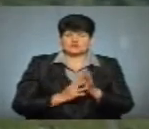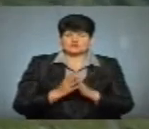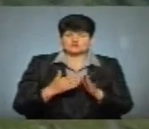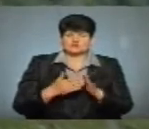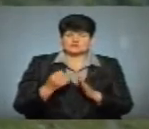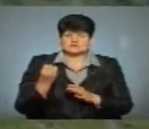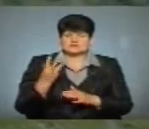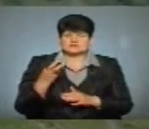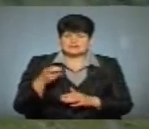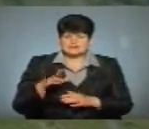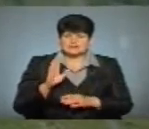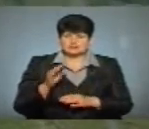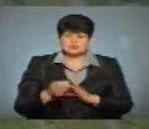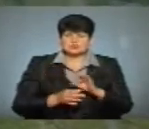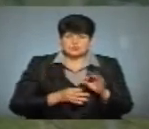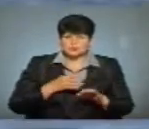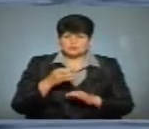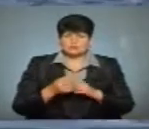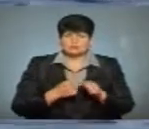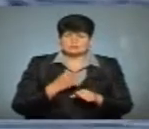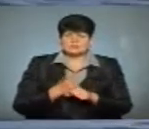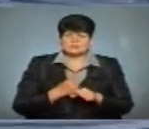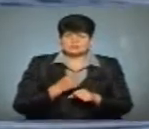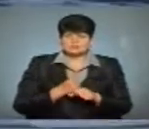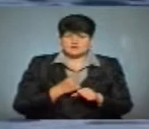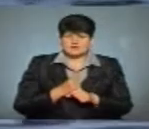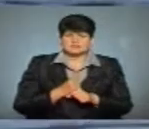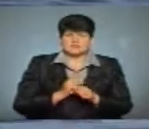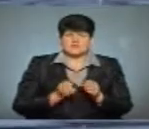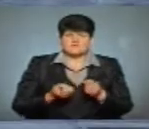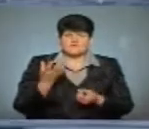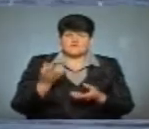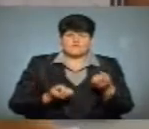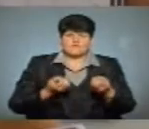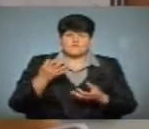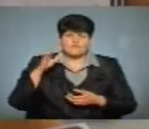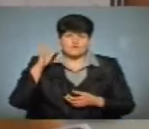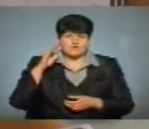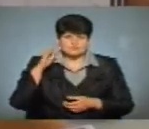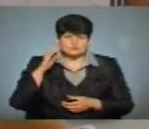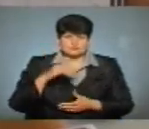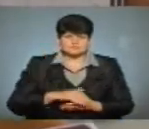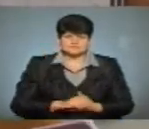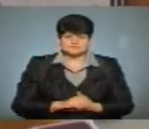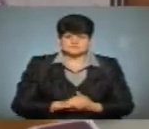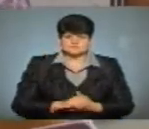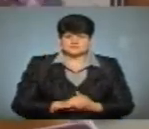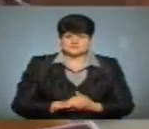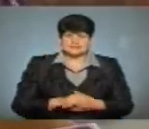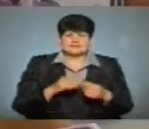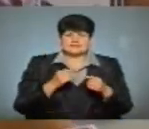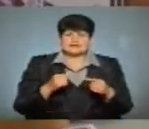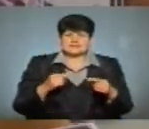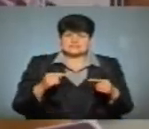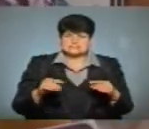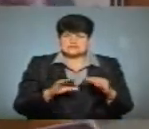липня цілодобово працюватиме аераційний фонтан, каже начальник міського управління благоустрою та екології Олег Соколовський. На різних